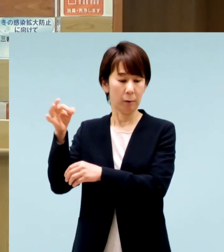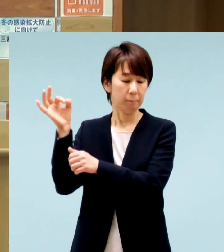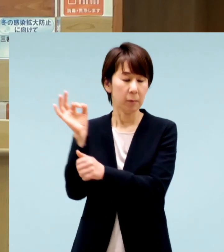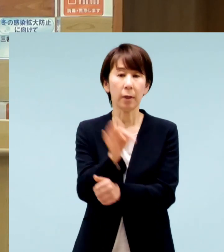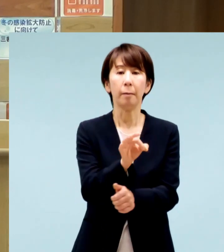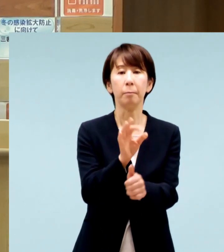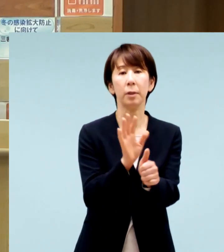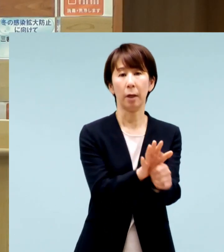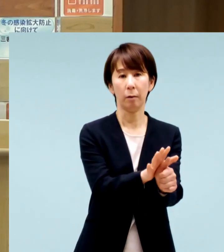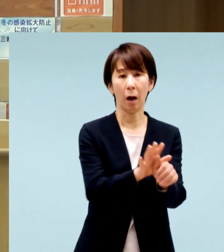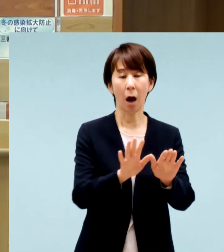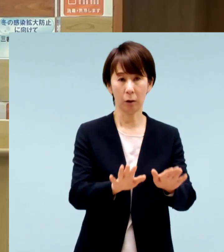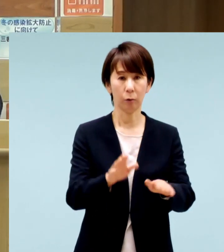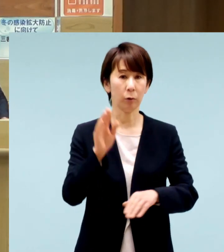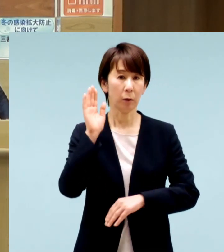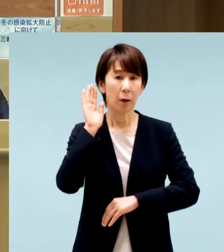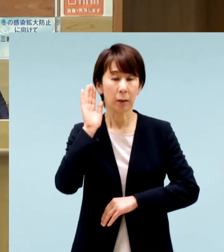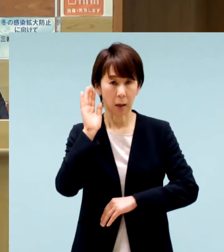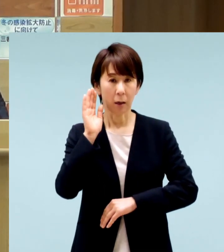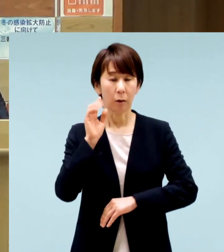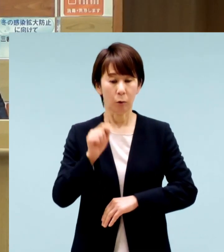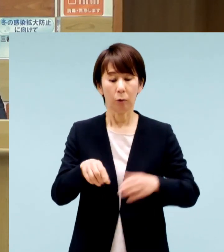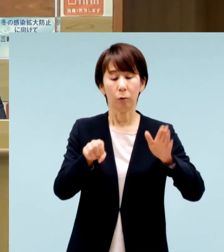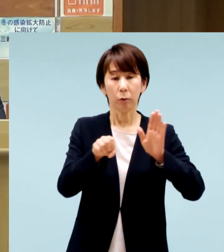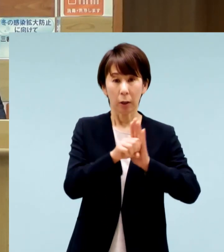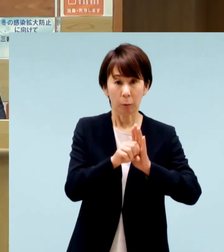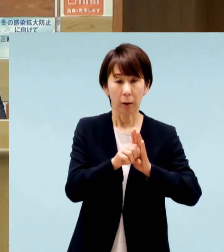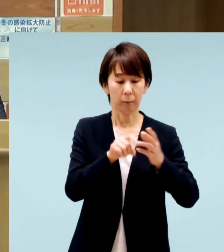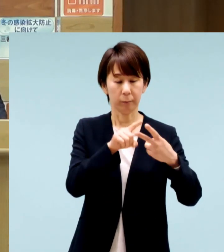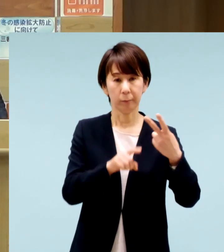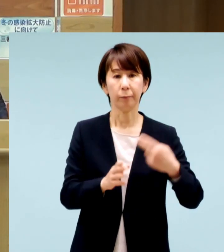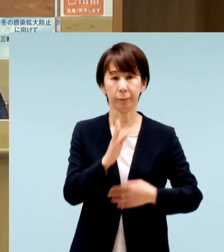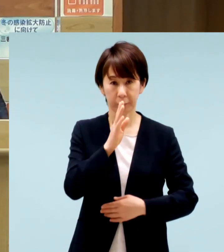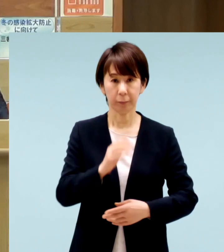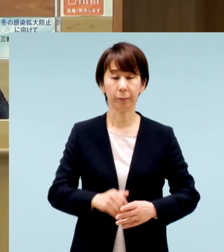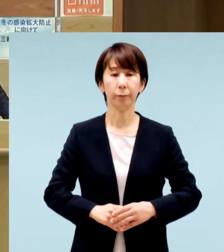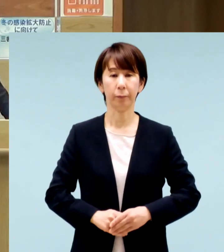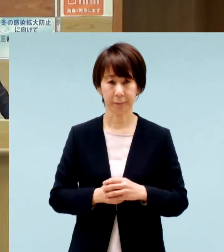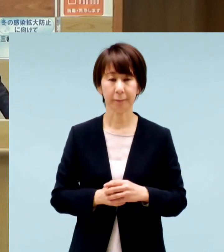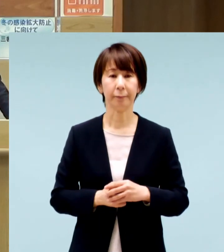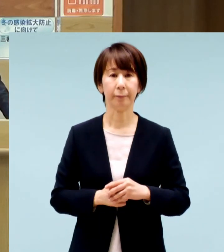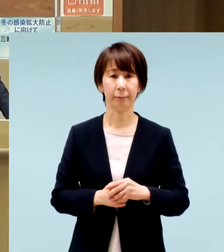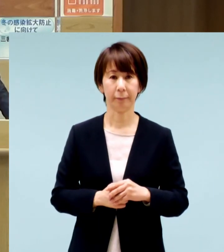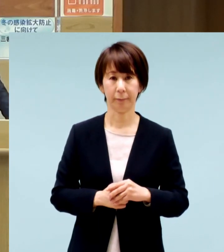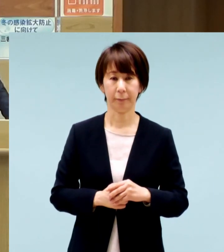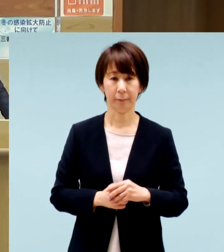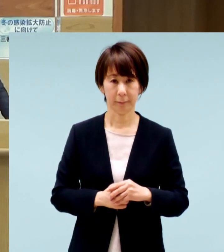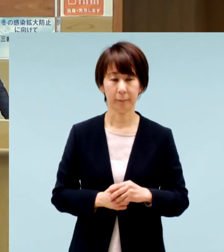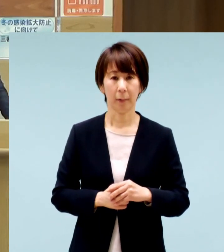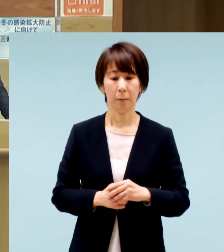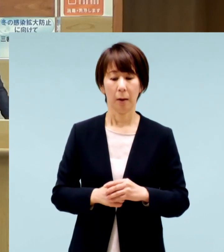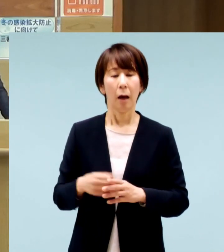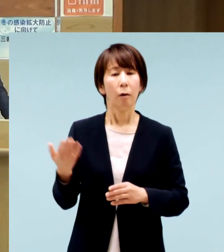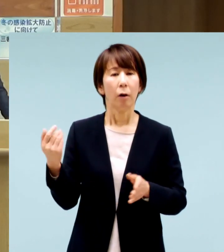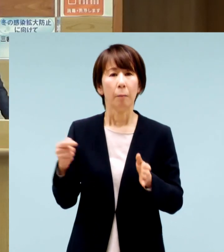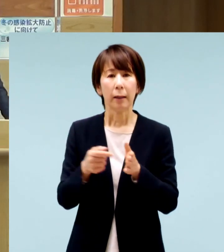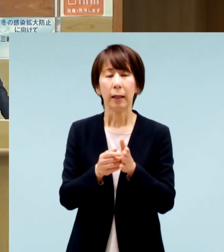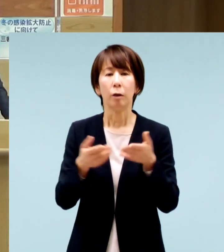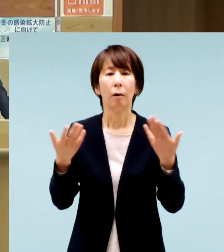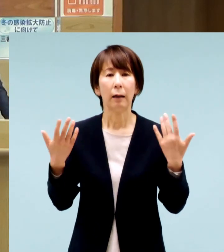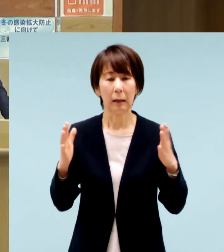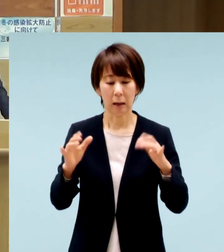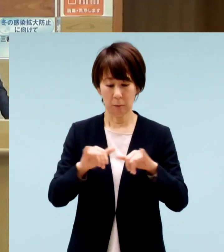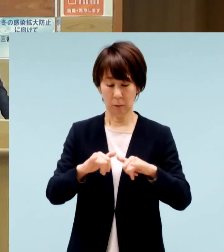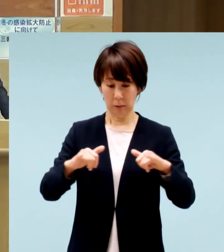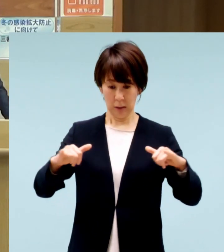感を伺います。 はい。まさに今までにない、そういった広範にわたる赤潮、これ